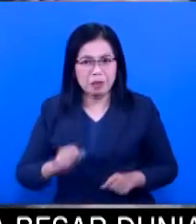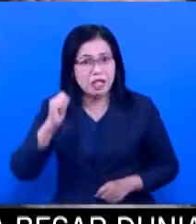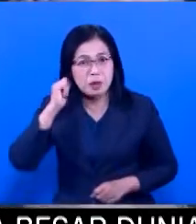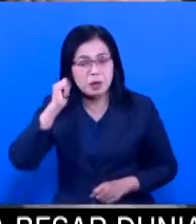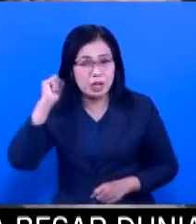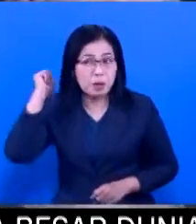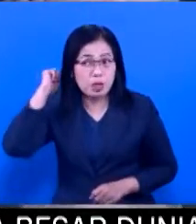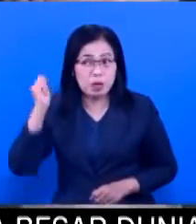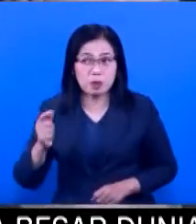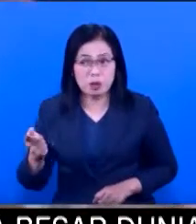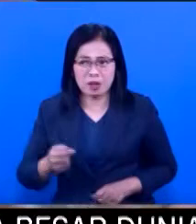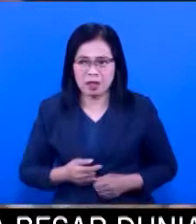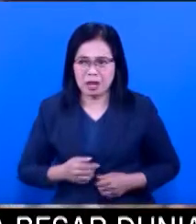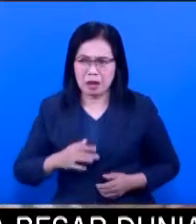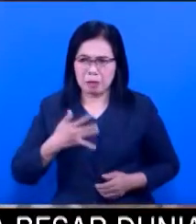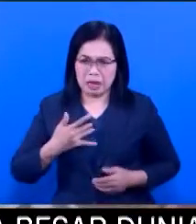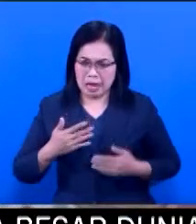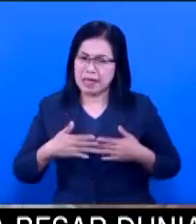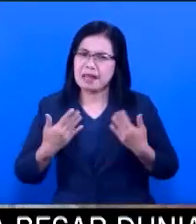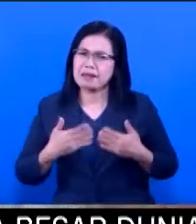ratusan boneka bernama Reborn Doll ini.